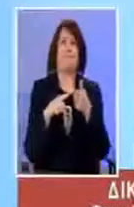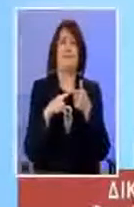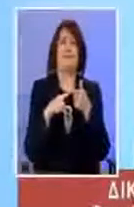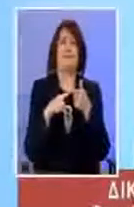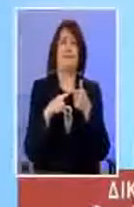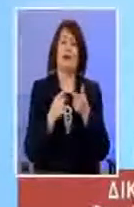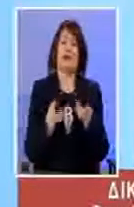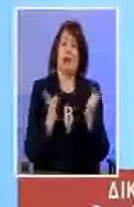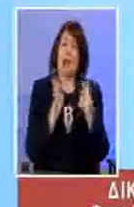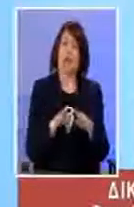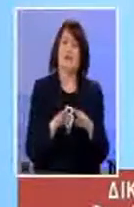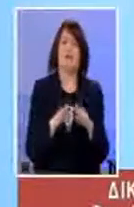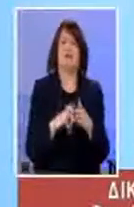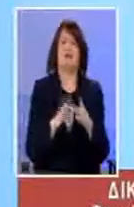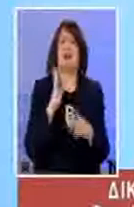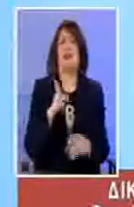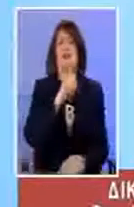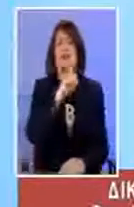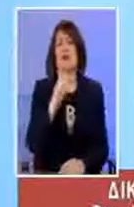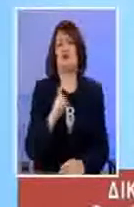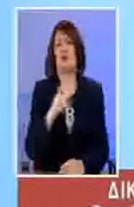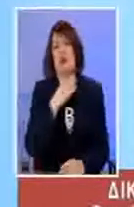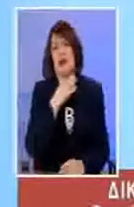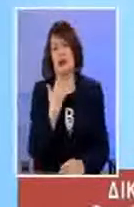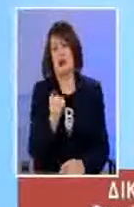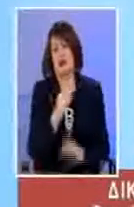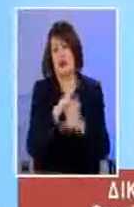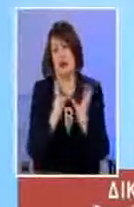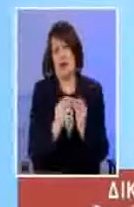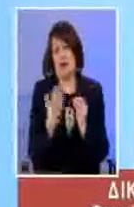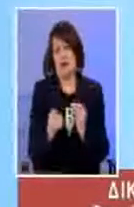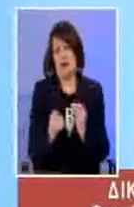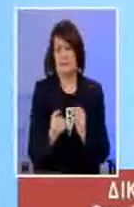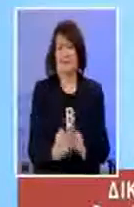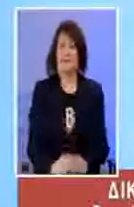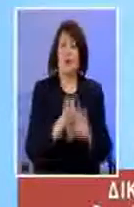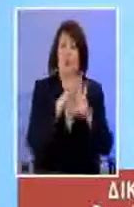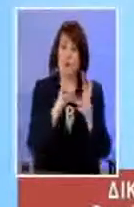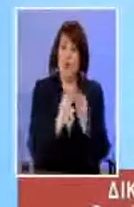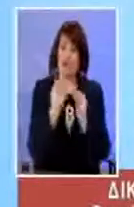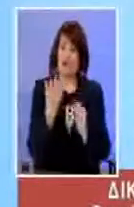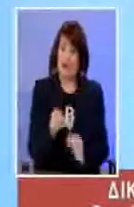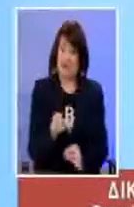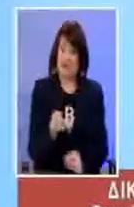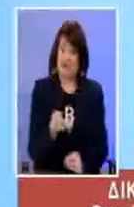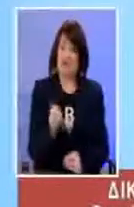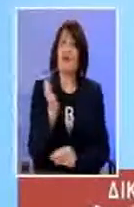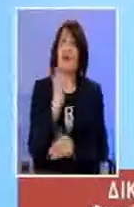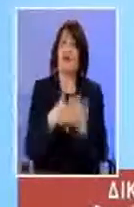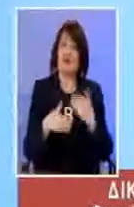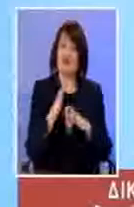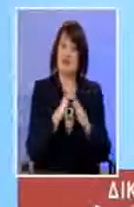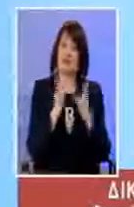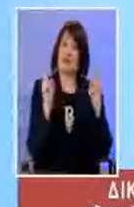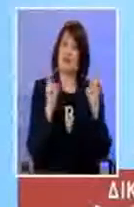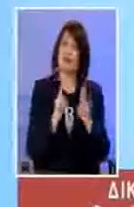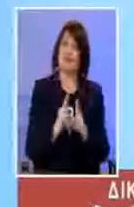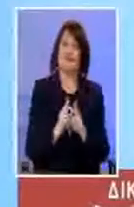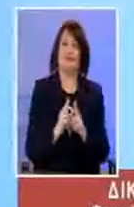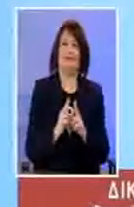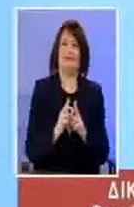κάλυψή του στις καθημερινές του ανάγκες. Όταν τα έχει όλα αυτά και η αναπηρία περιορίζεται και